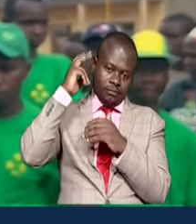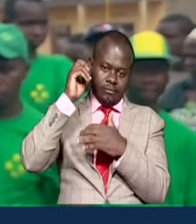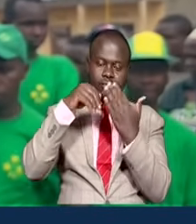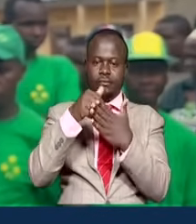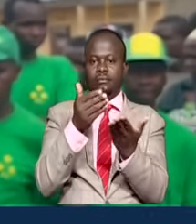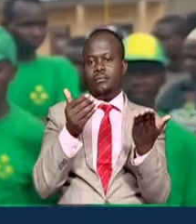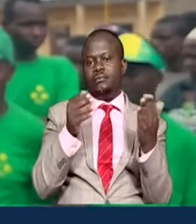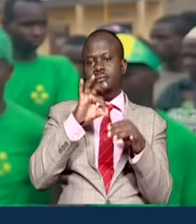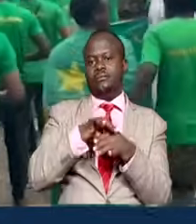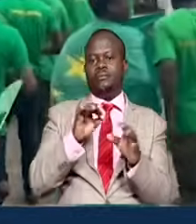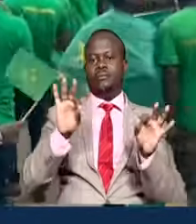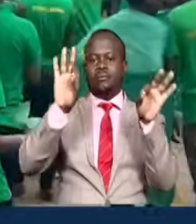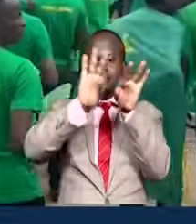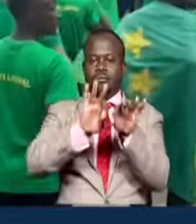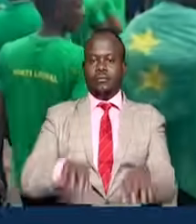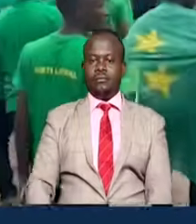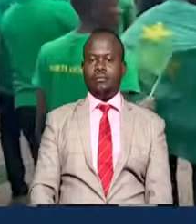batora abazabagirira akamaro.